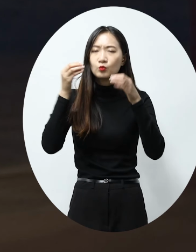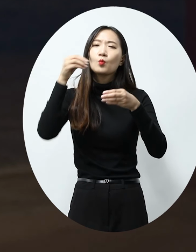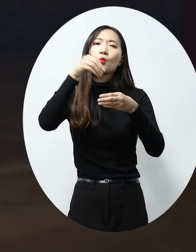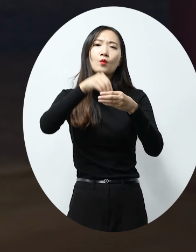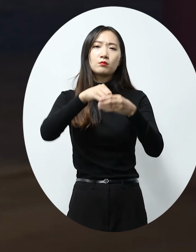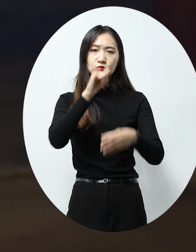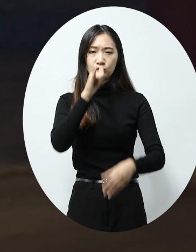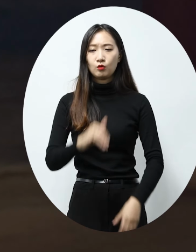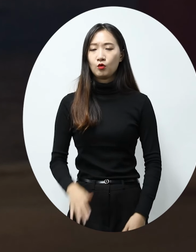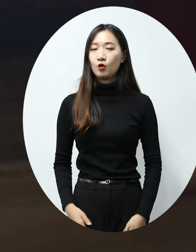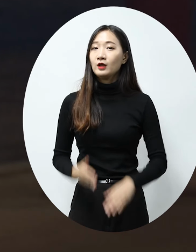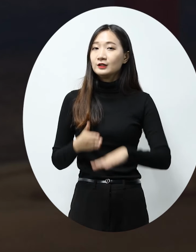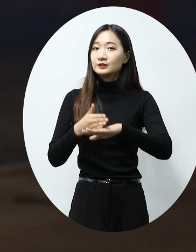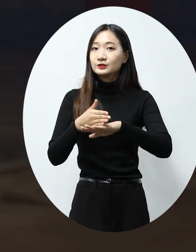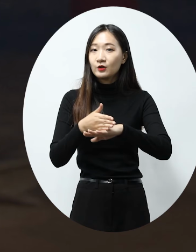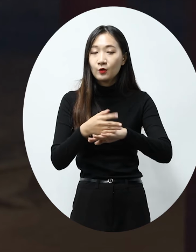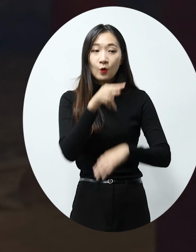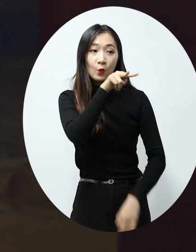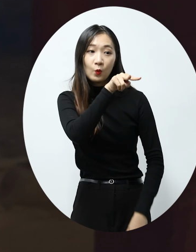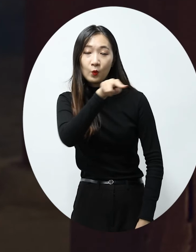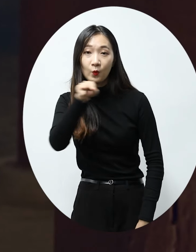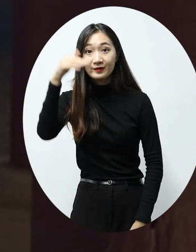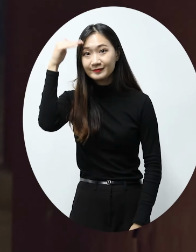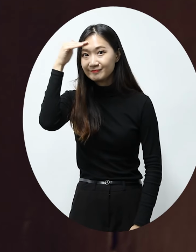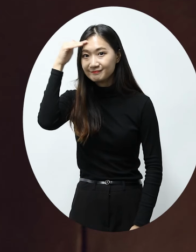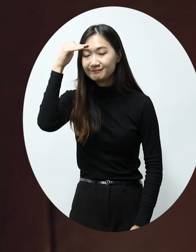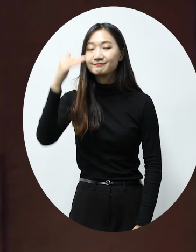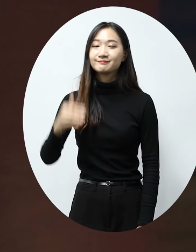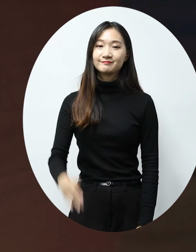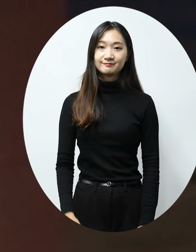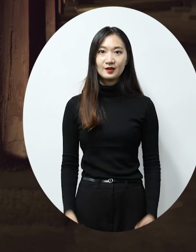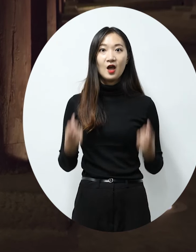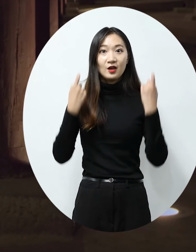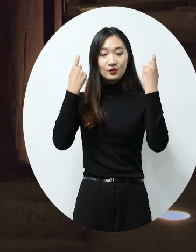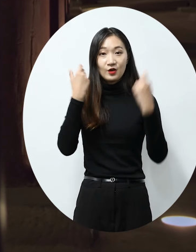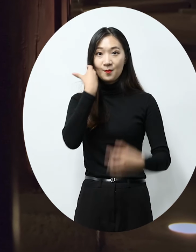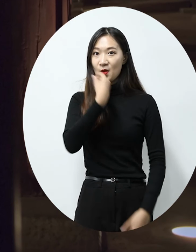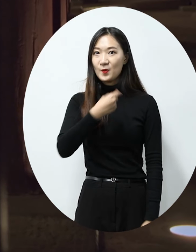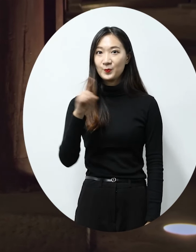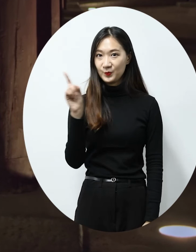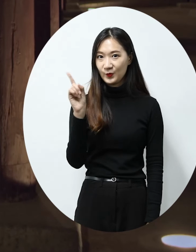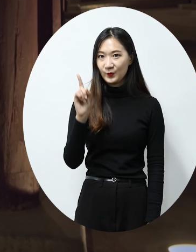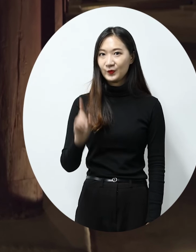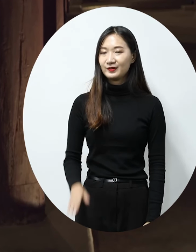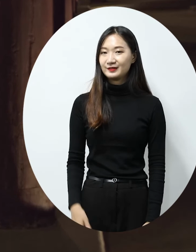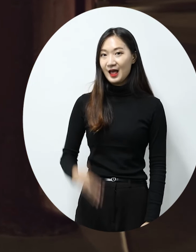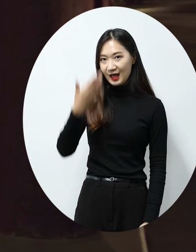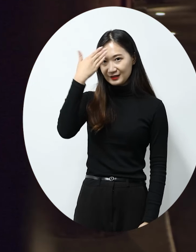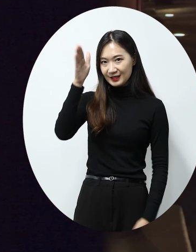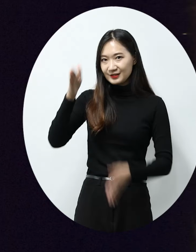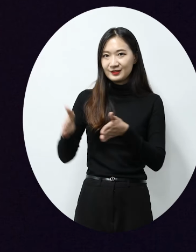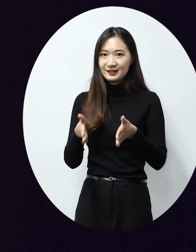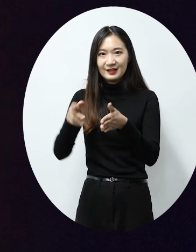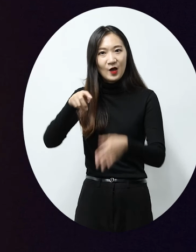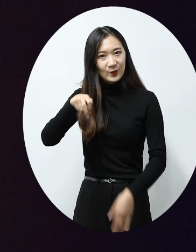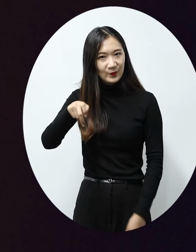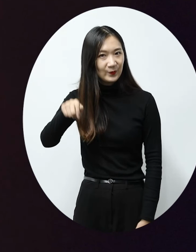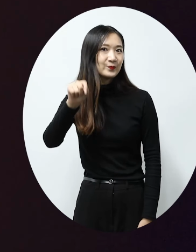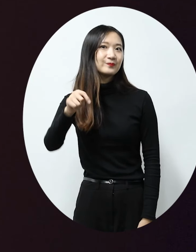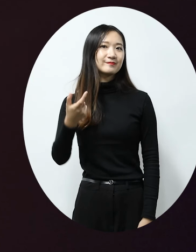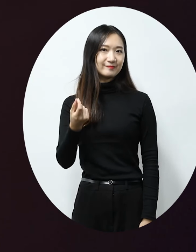천천히 살펴보시지요 야행의 묘미는 역시 가보지 않은